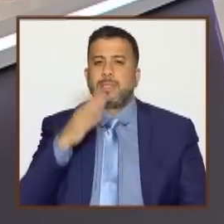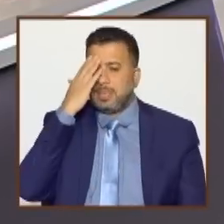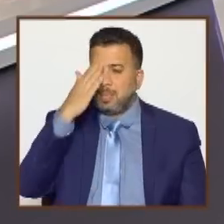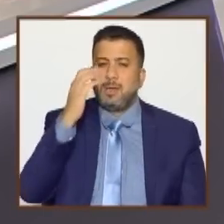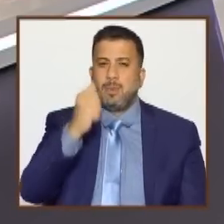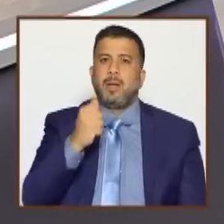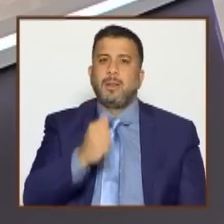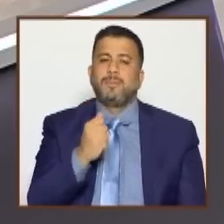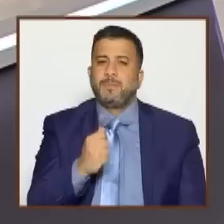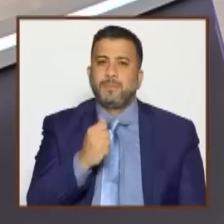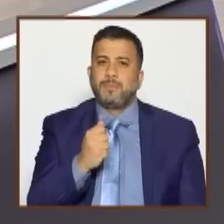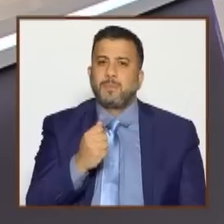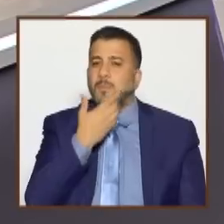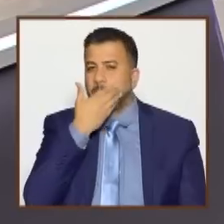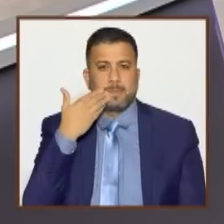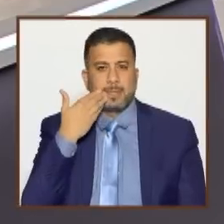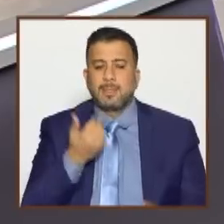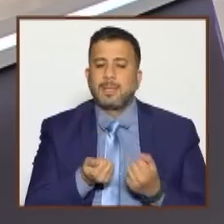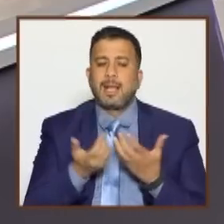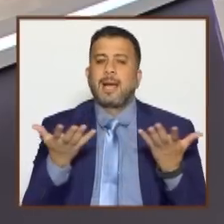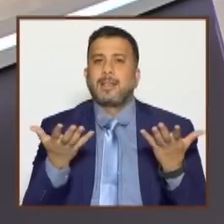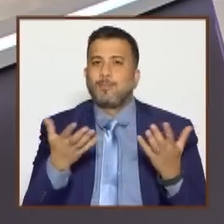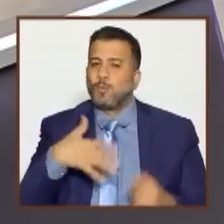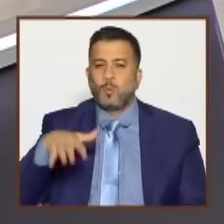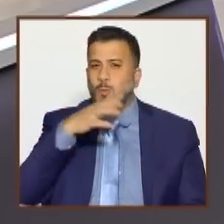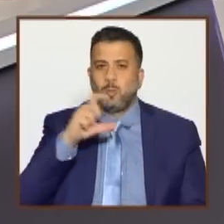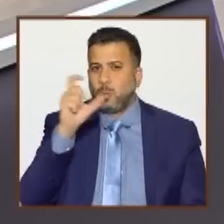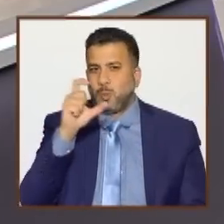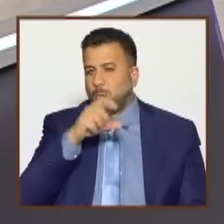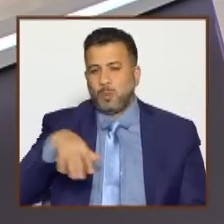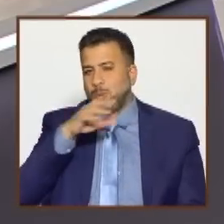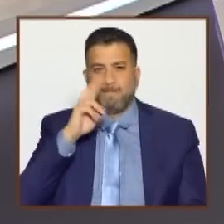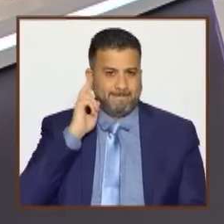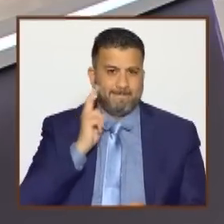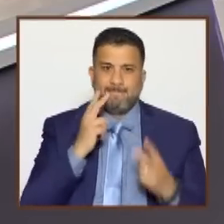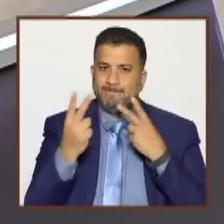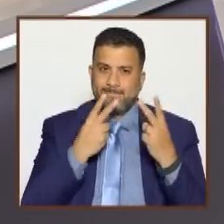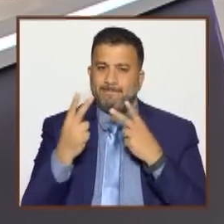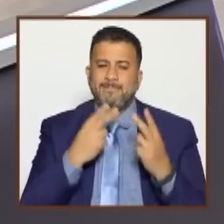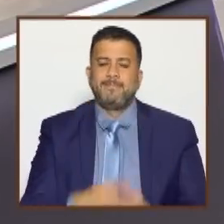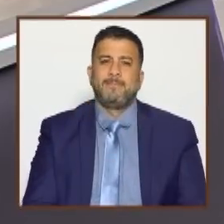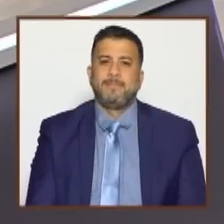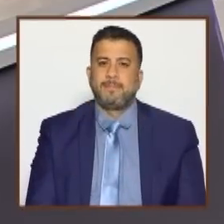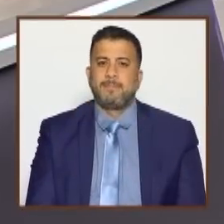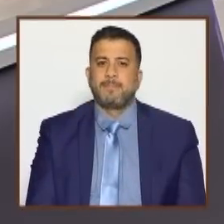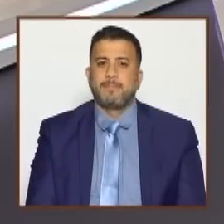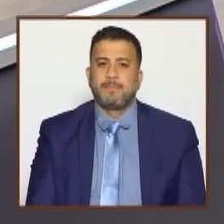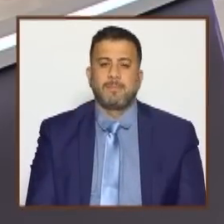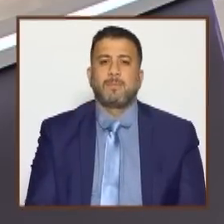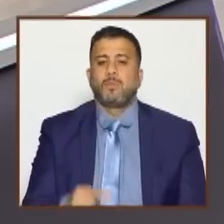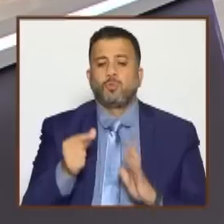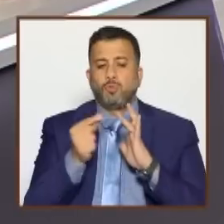شيخ؟ مرحبا أختي. أهلا. الله كريم علينا وعليك. الله يبارك فيك. يا شيخ السؤال الأول، زوجي يستخدم